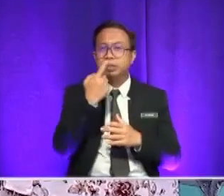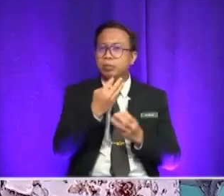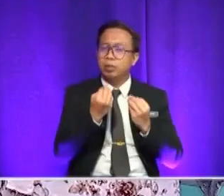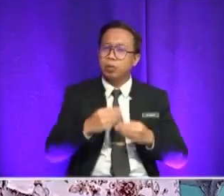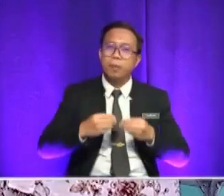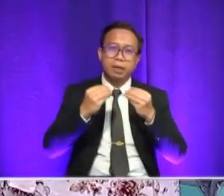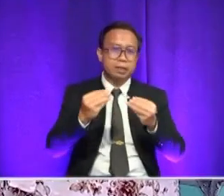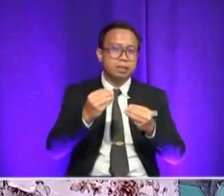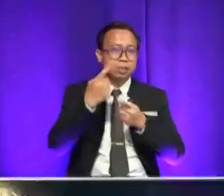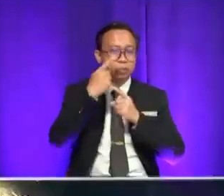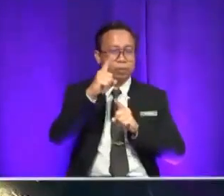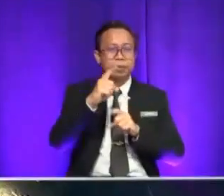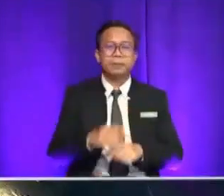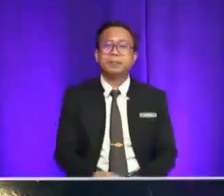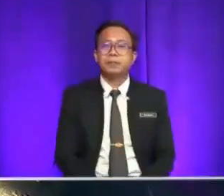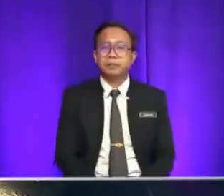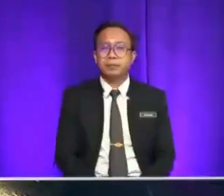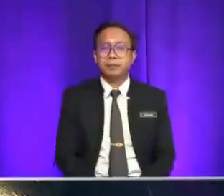jawapan?